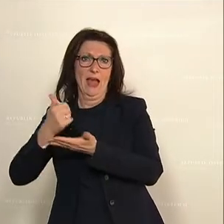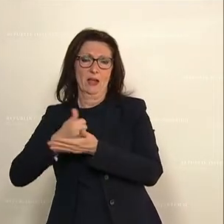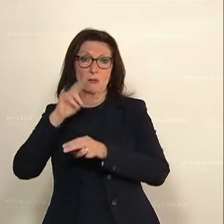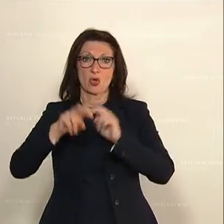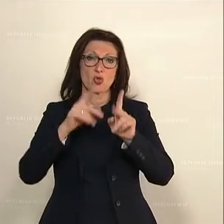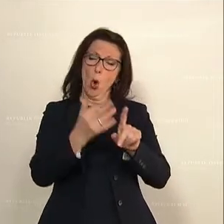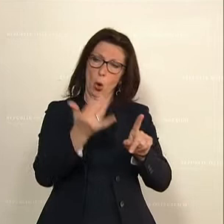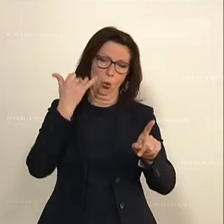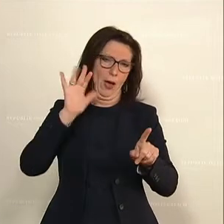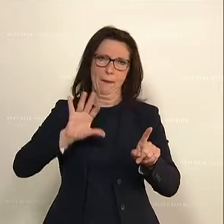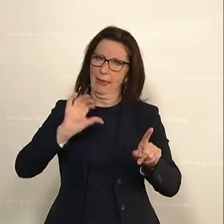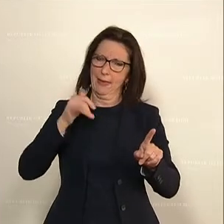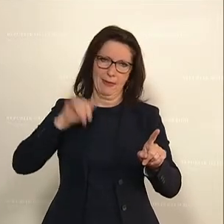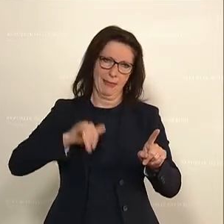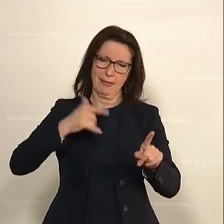mit